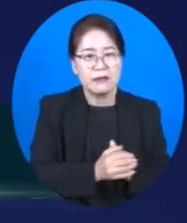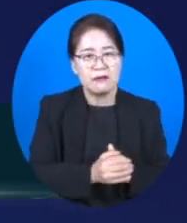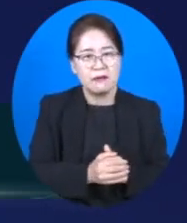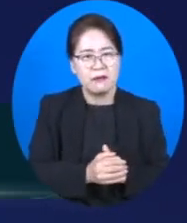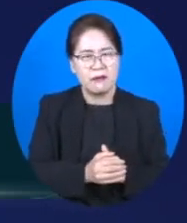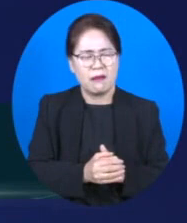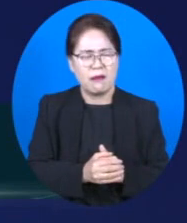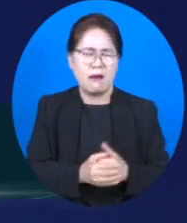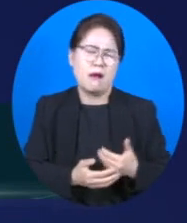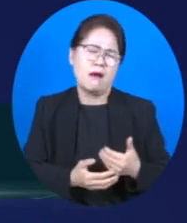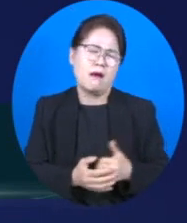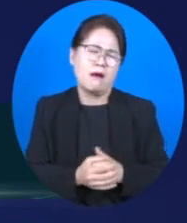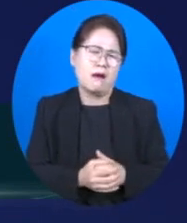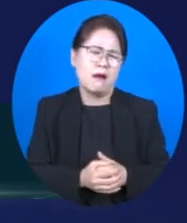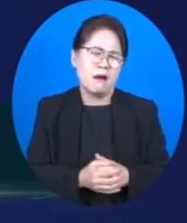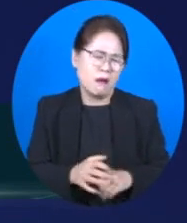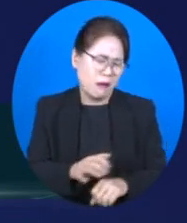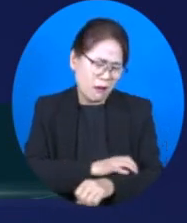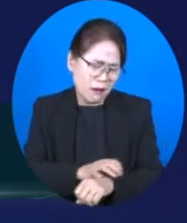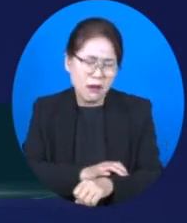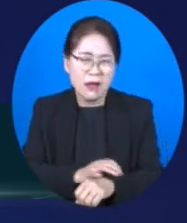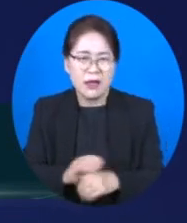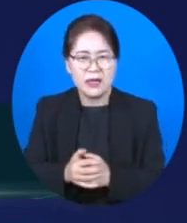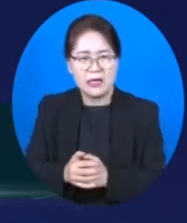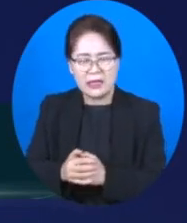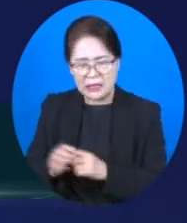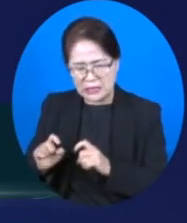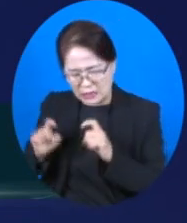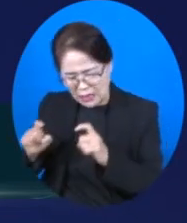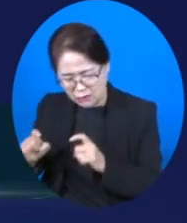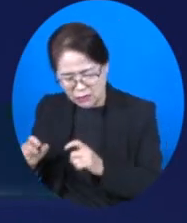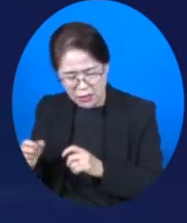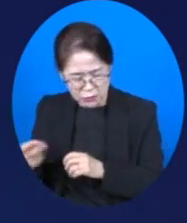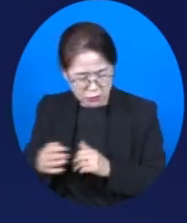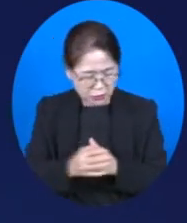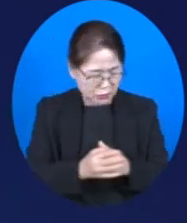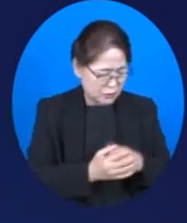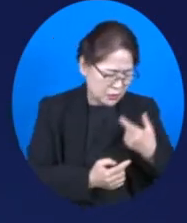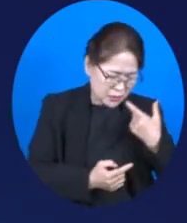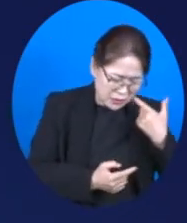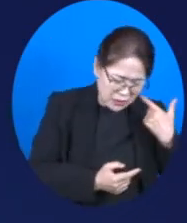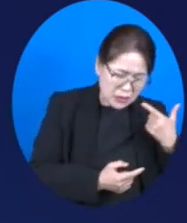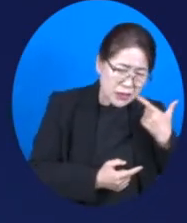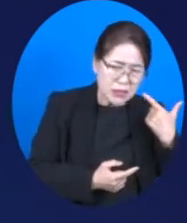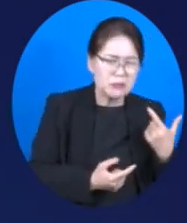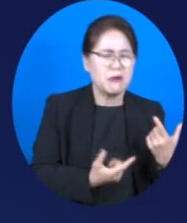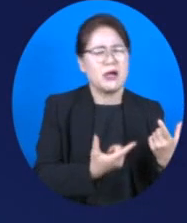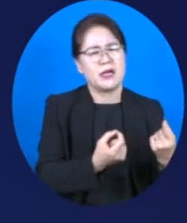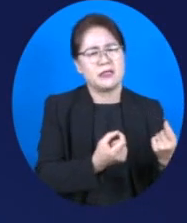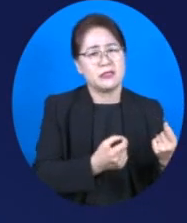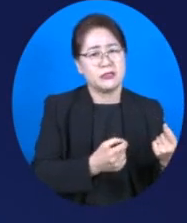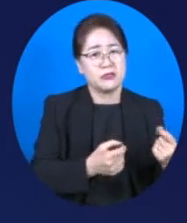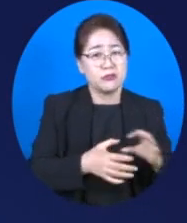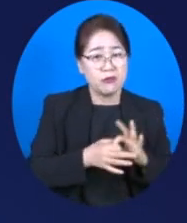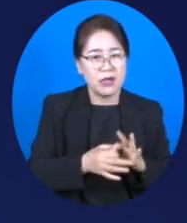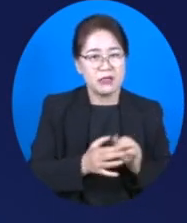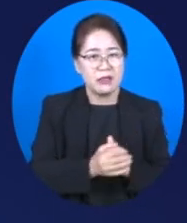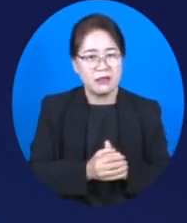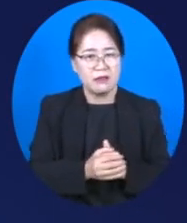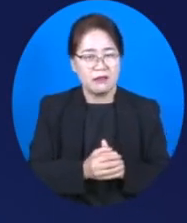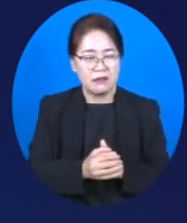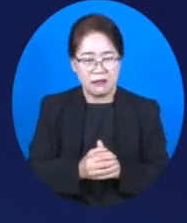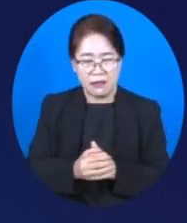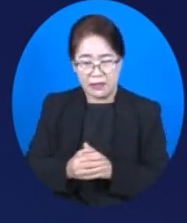불편한 관계입니다. 양과 이리의 관계라는 거예요. 여러분 양은 짐승 중에 어떤 짐승이죠? 가장